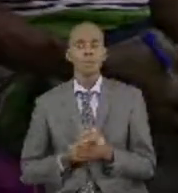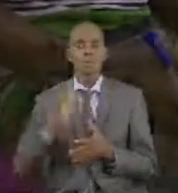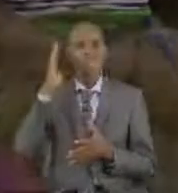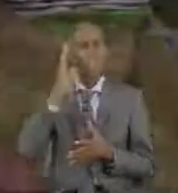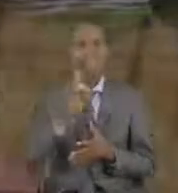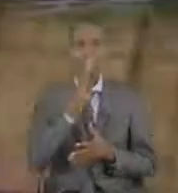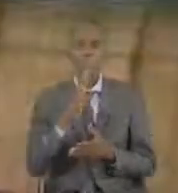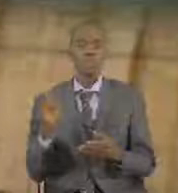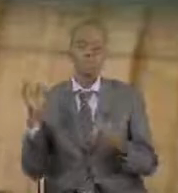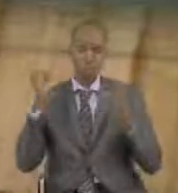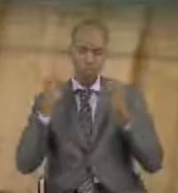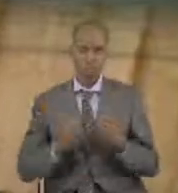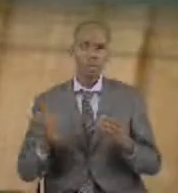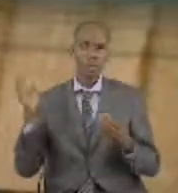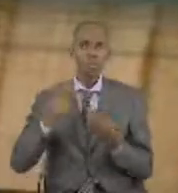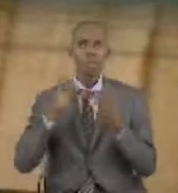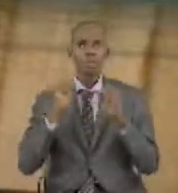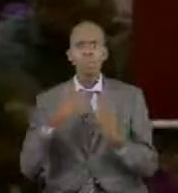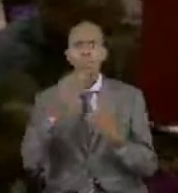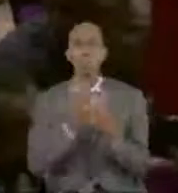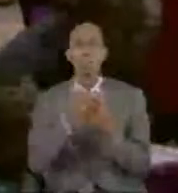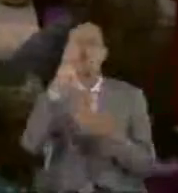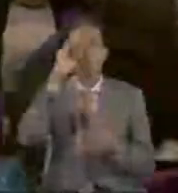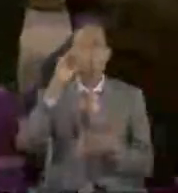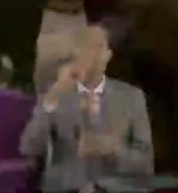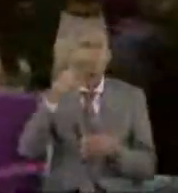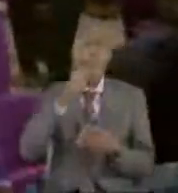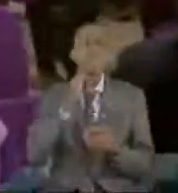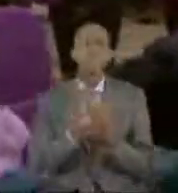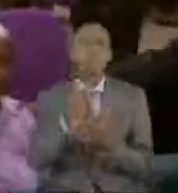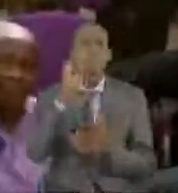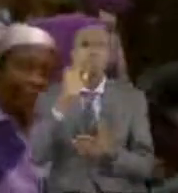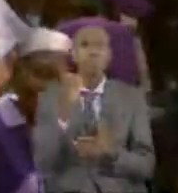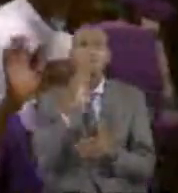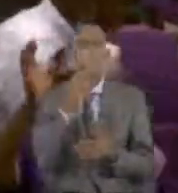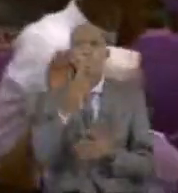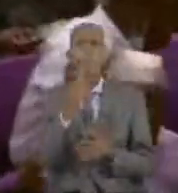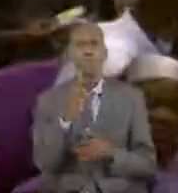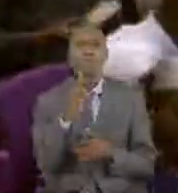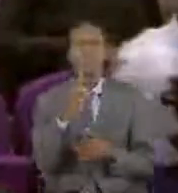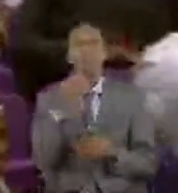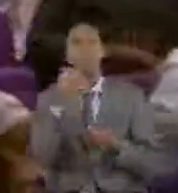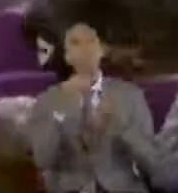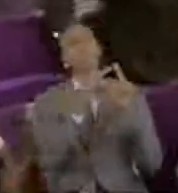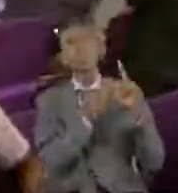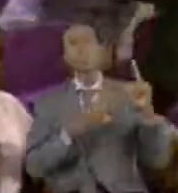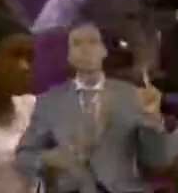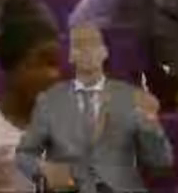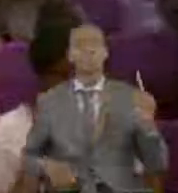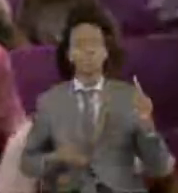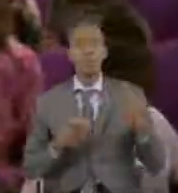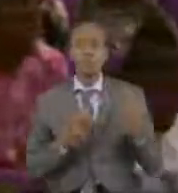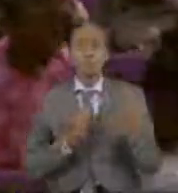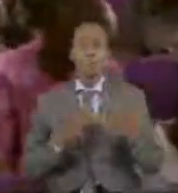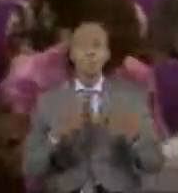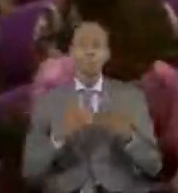Se fortifie de plus en plus. Où est l'homme là? Où est cette femme-là? Où est l'homme? Où es-tu? Dis au